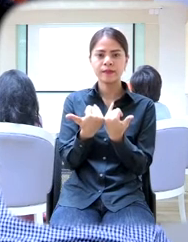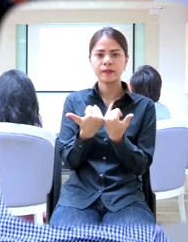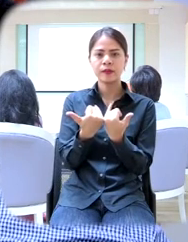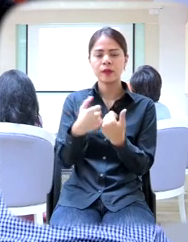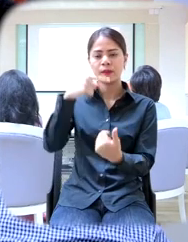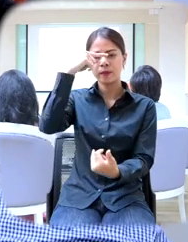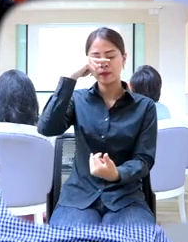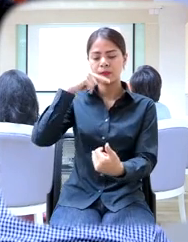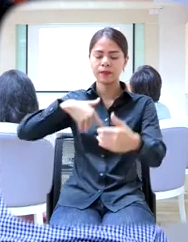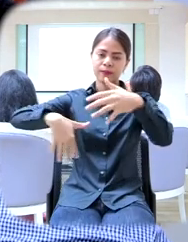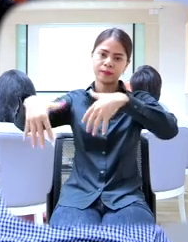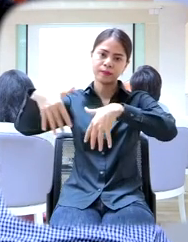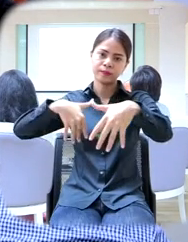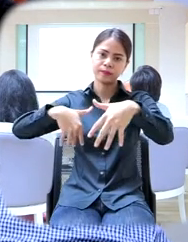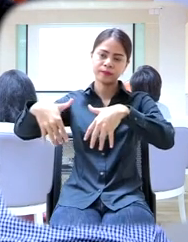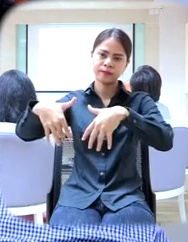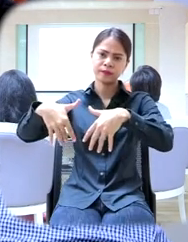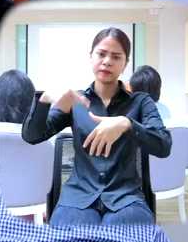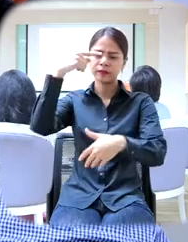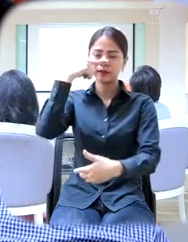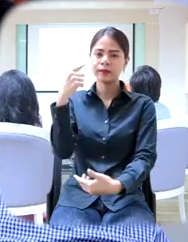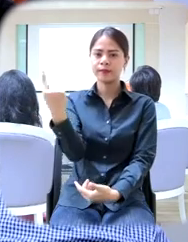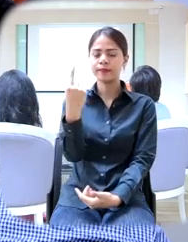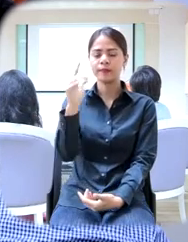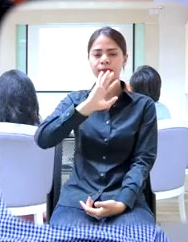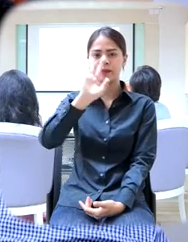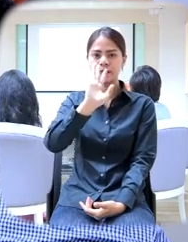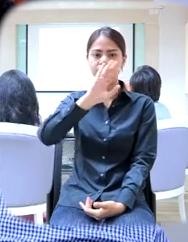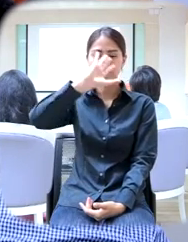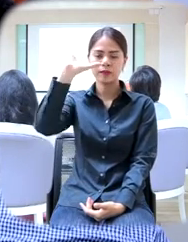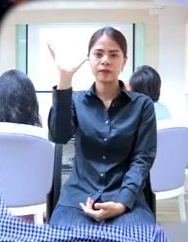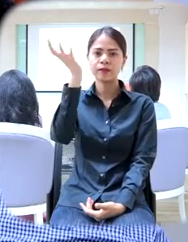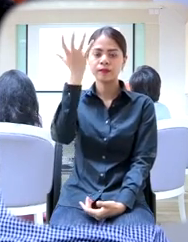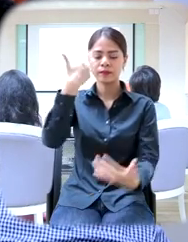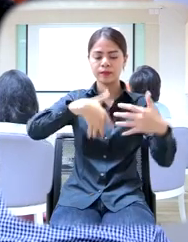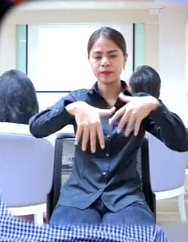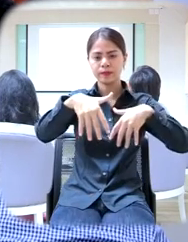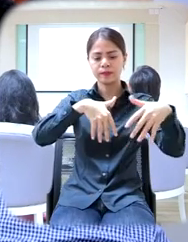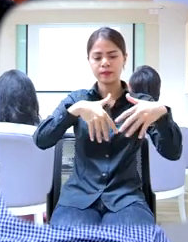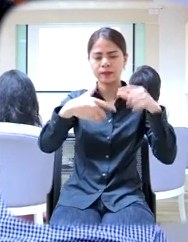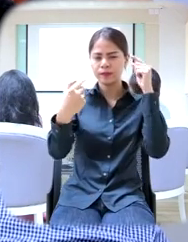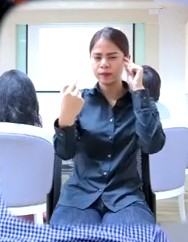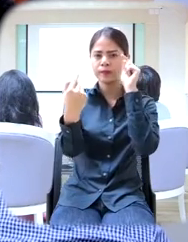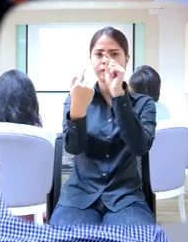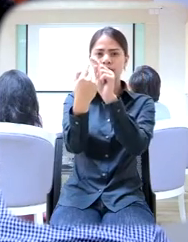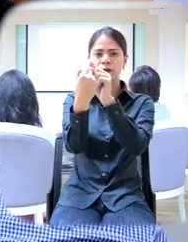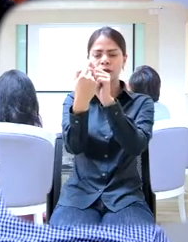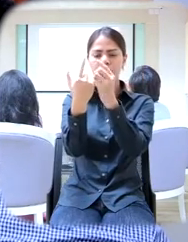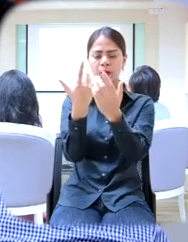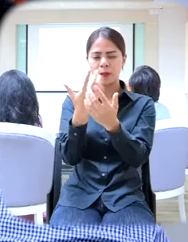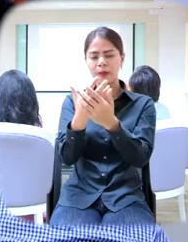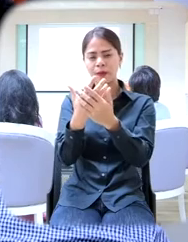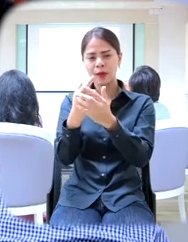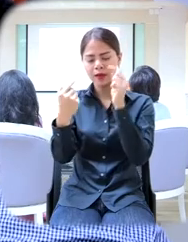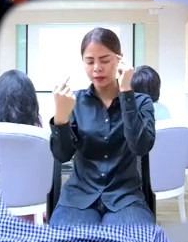นไทยนะครับก็คือไม่ใช่แค่ไทยอย่างเดียวก็คือของทั่วไปเนี่ยคือเน้นการวิจัยในเชิงปริมาณแล้วก็การความคิดในเชิงปริมา